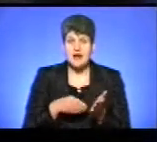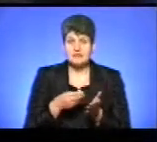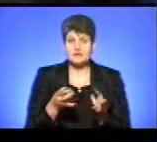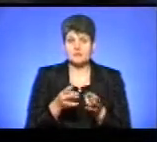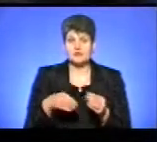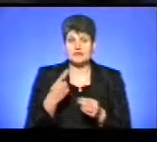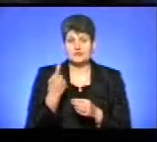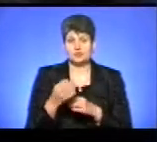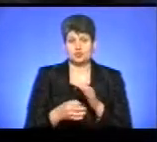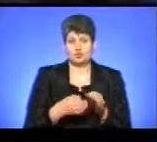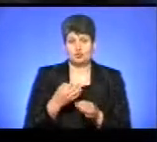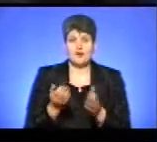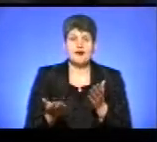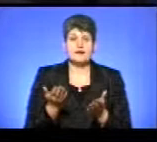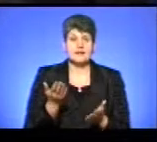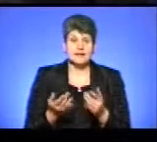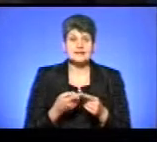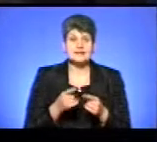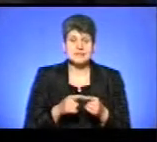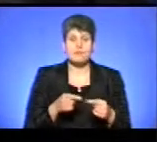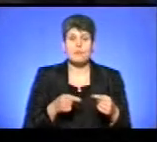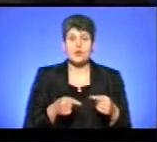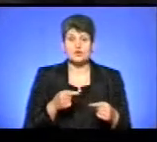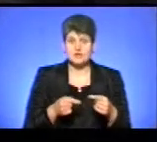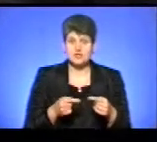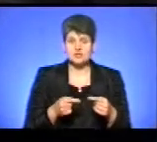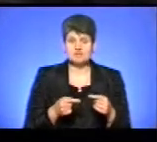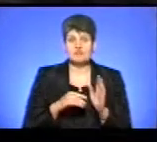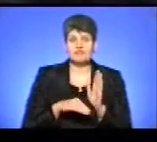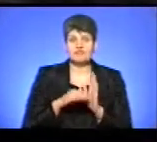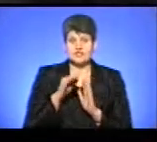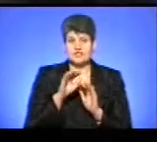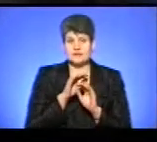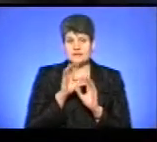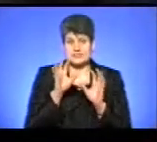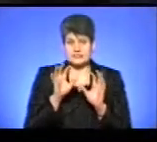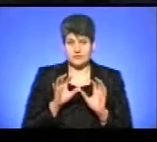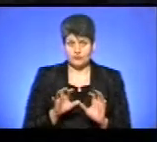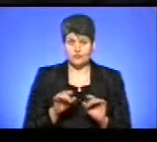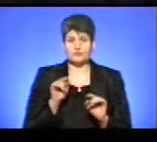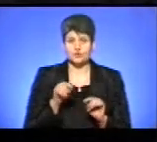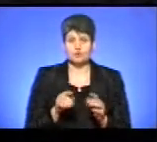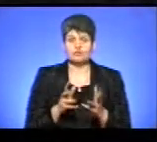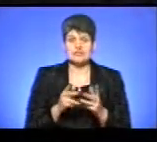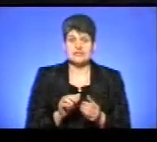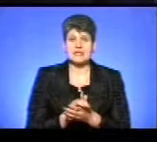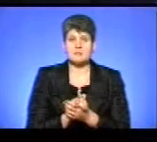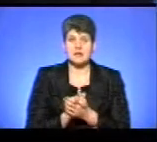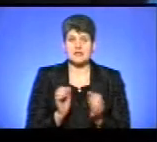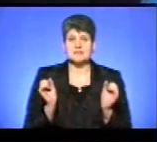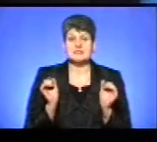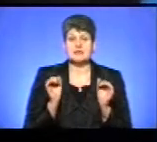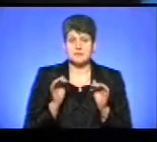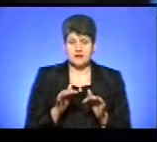за 1 добу. Але це протирічить іншим вищим законам, і в тому числі закон на мирні зібрання